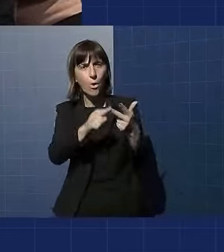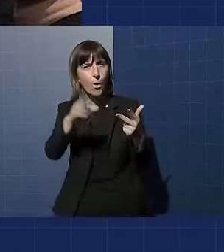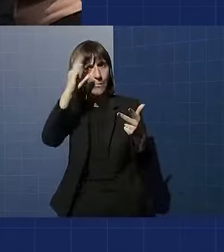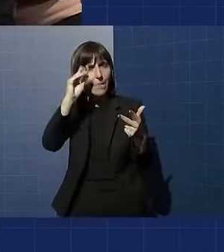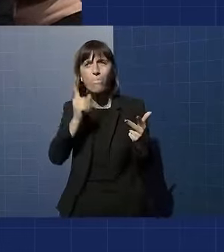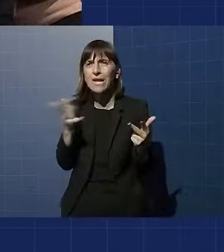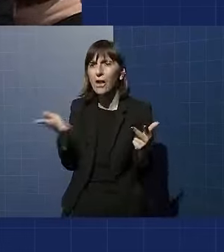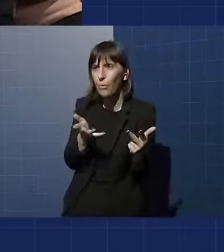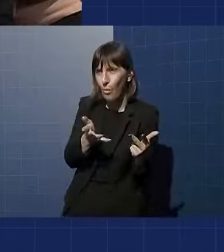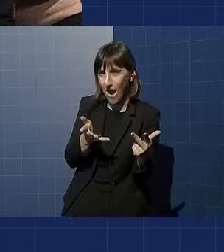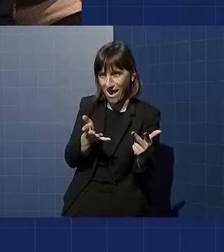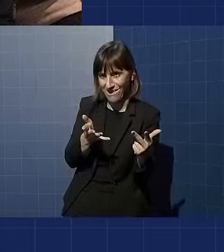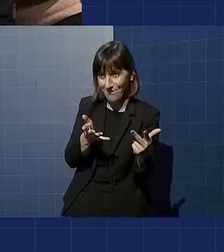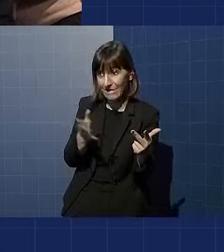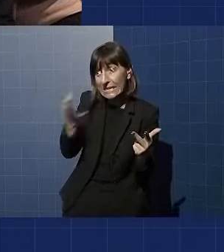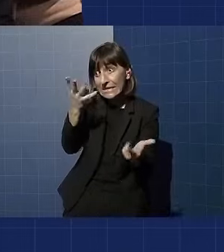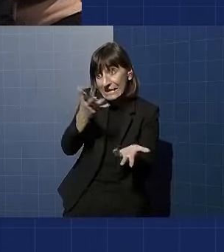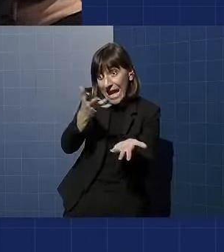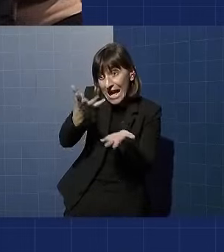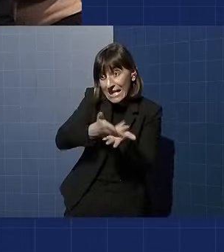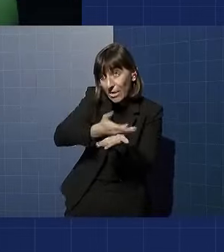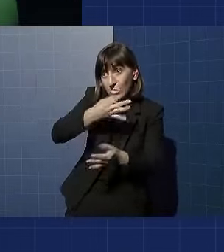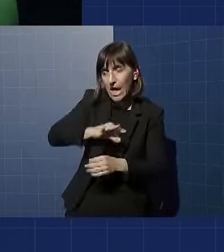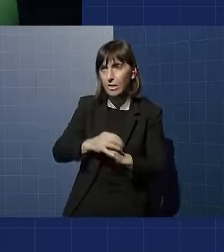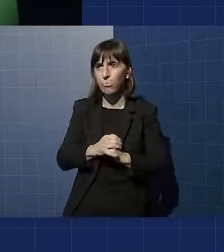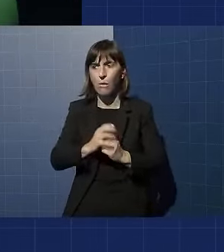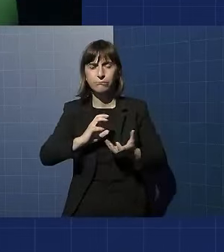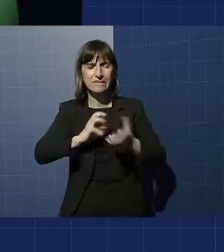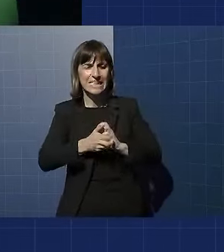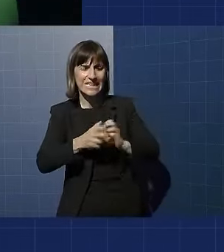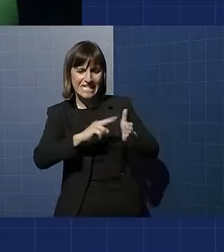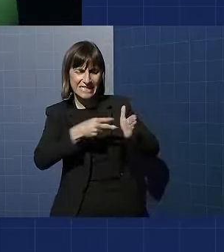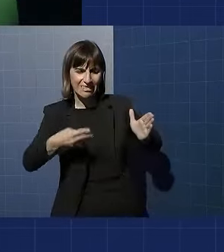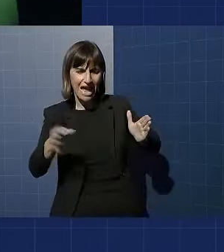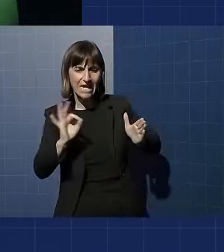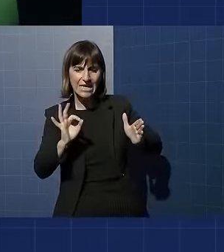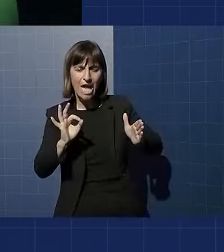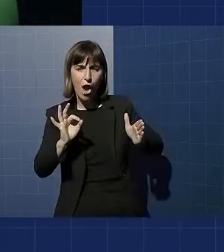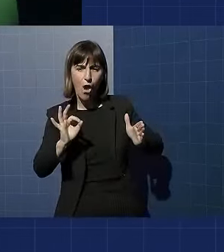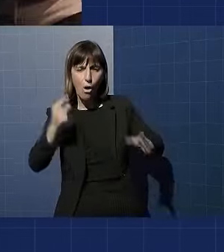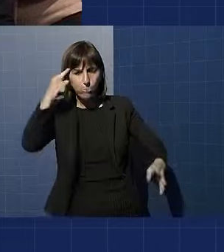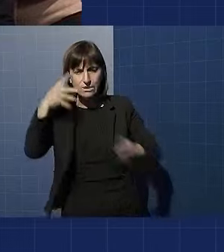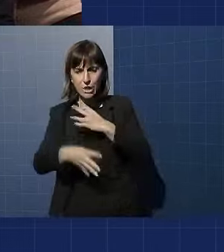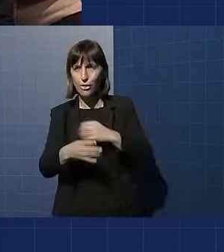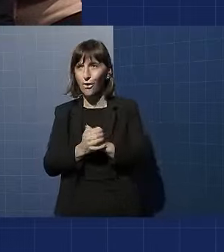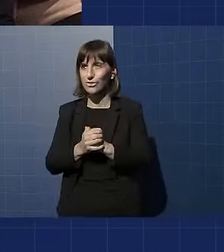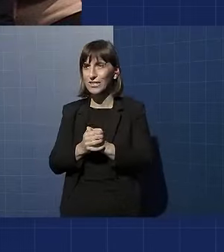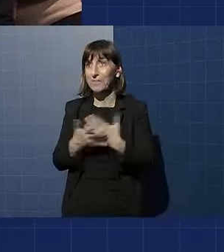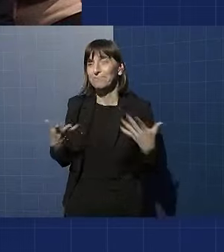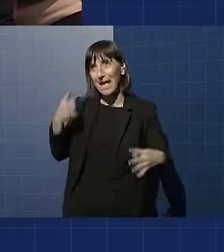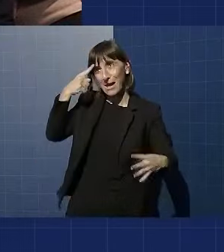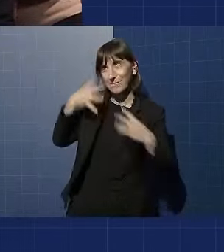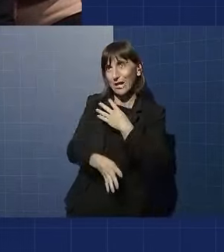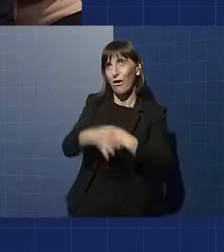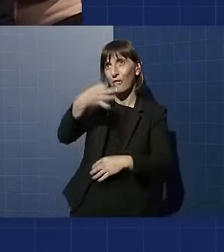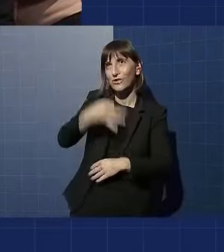se si è verificato, se si può raccontare. Crisi tecnica o crisi psicologica? crisi psicologica sicuramente sarebbe interessante,